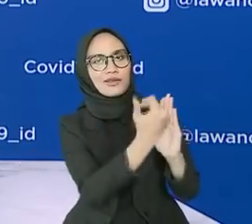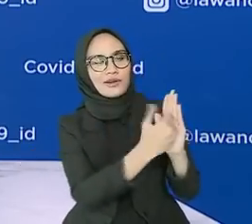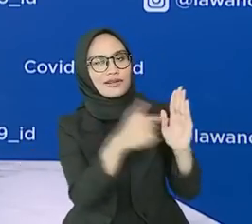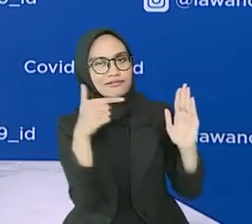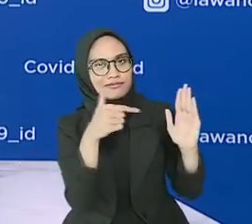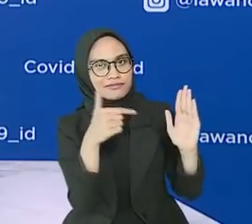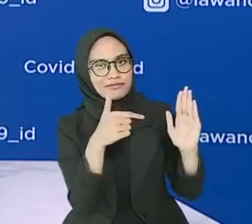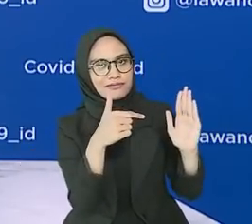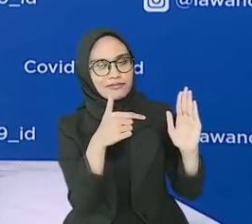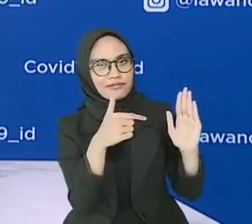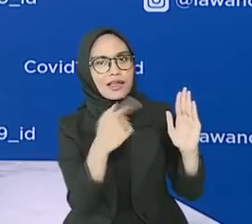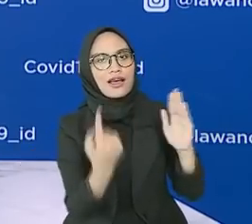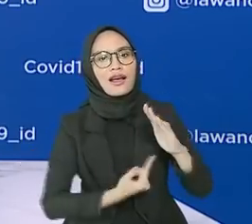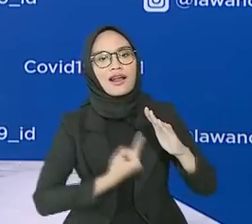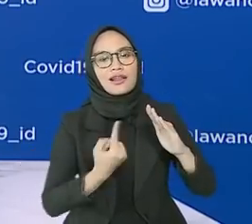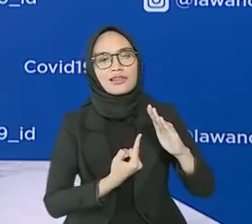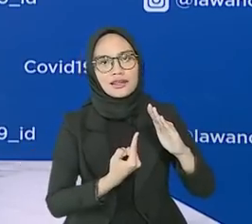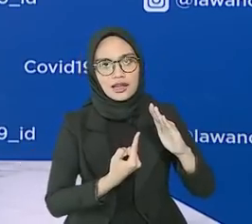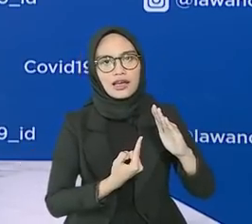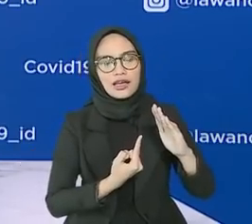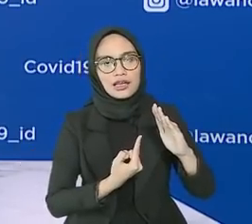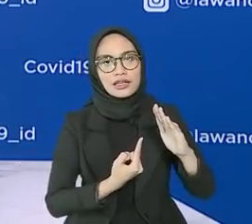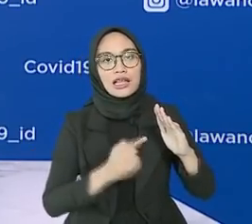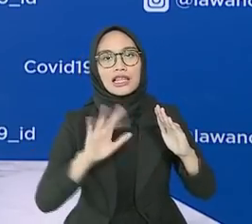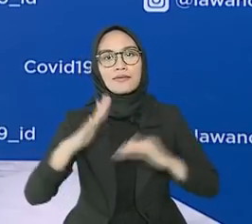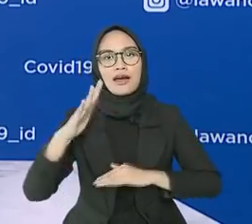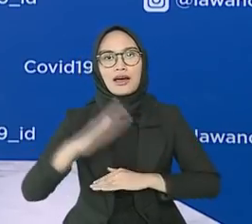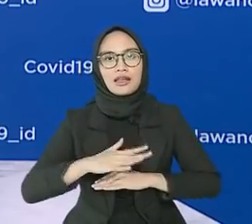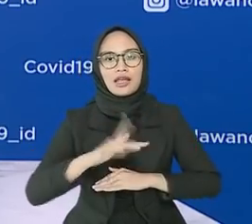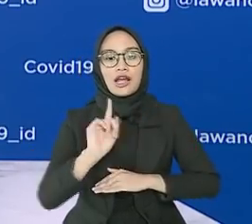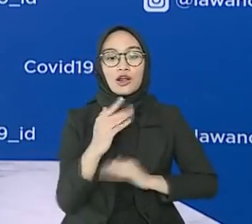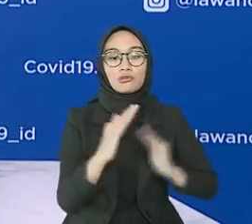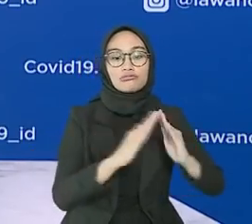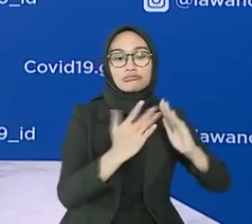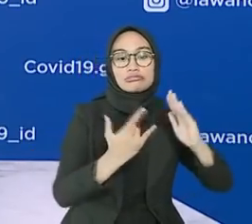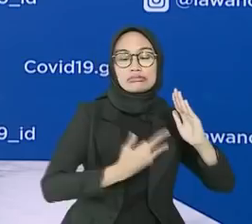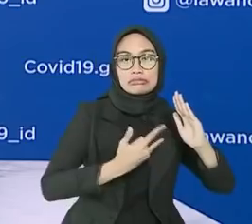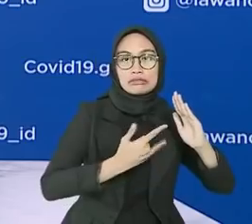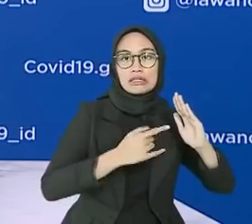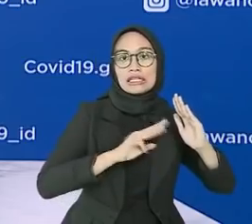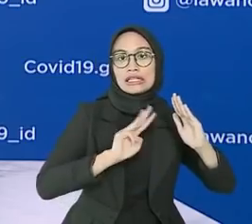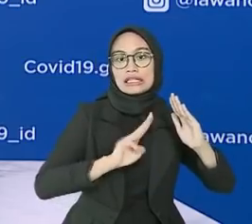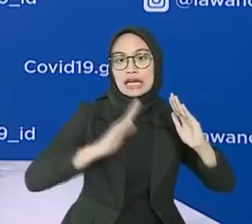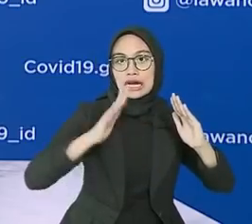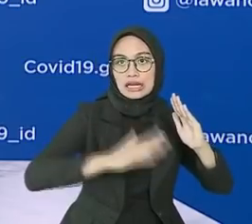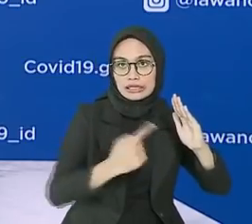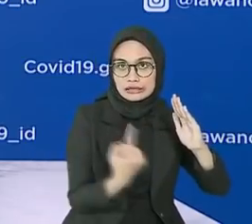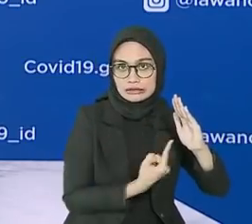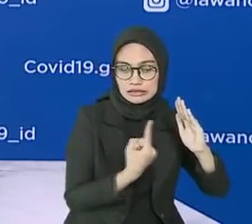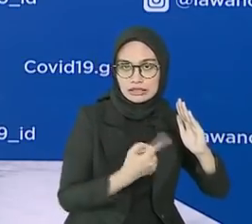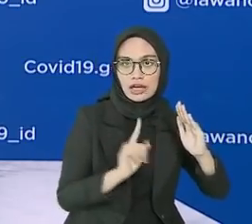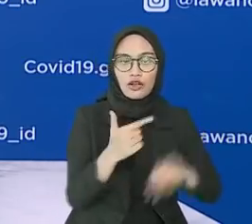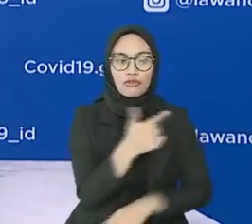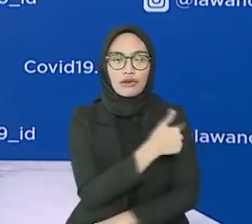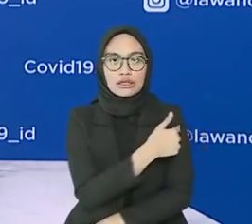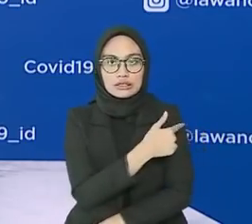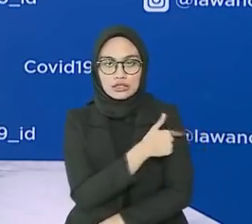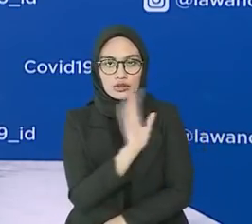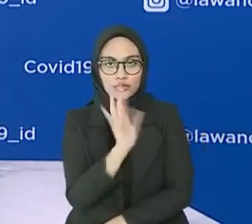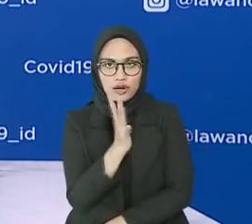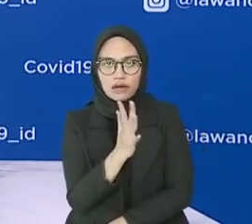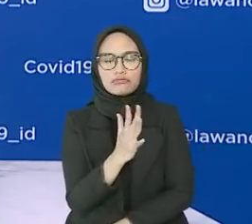ini. Karantina 3 hari hanya berlaku untuk mereka yang sudah divaksin lengkap. Dan